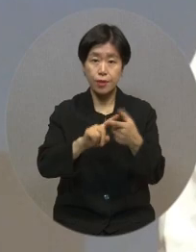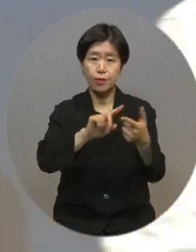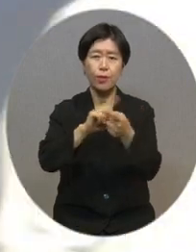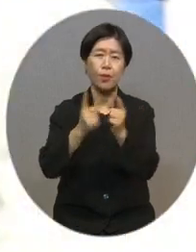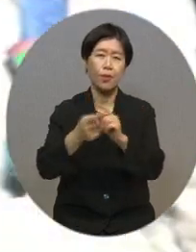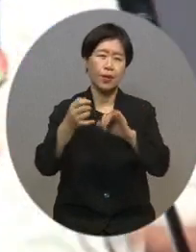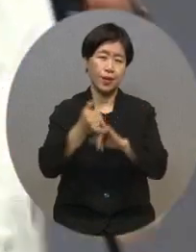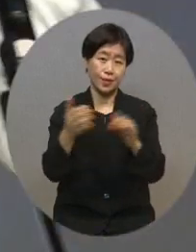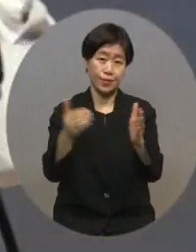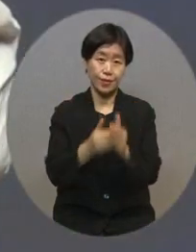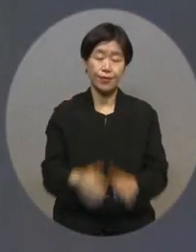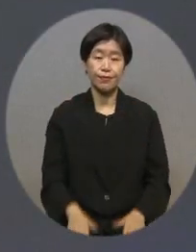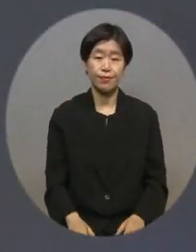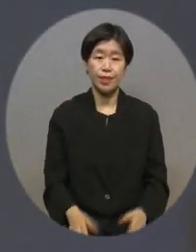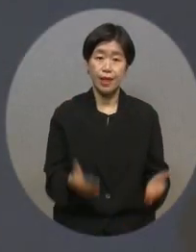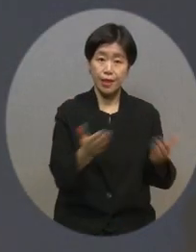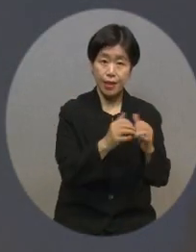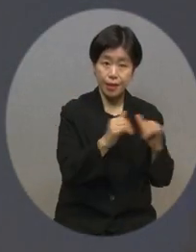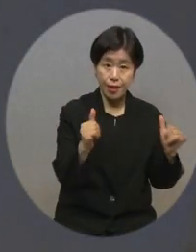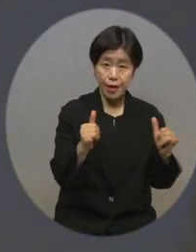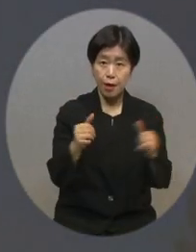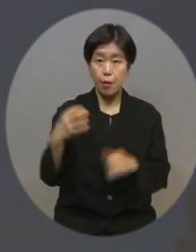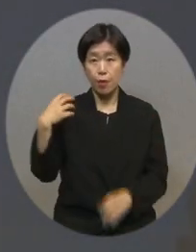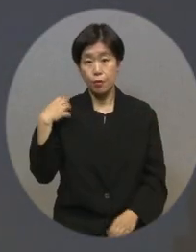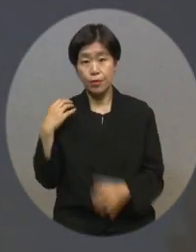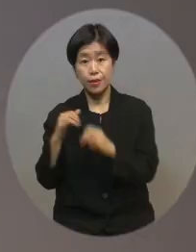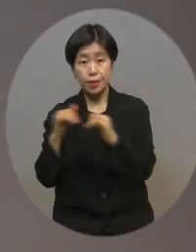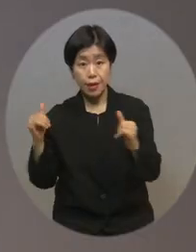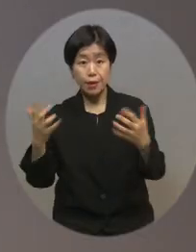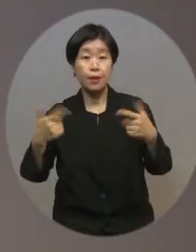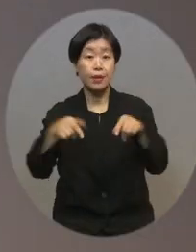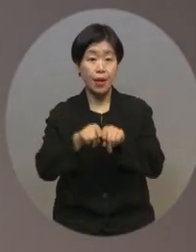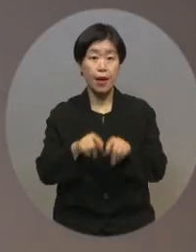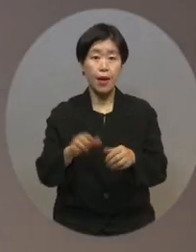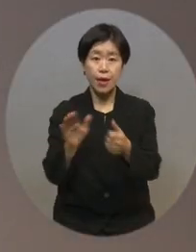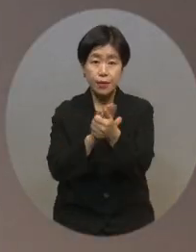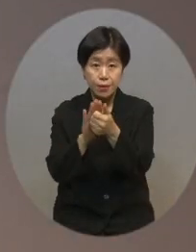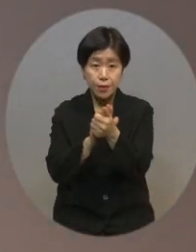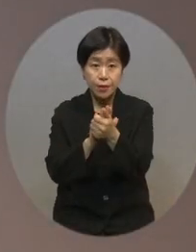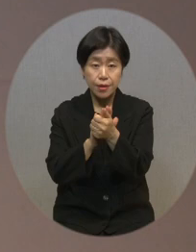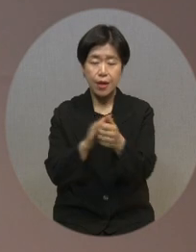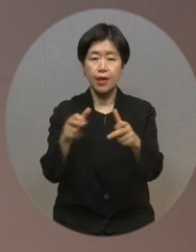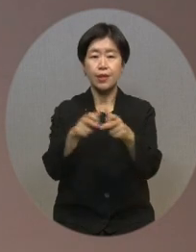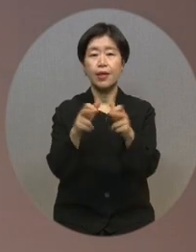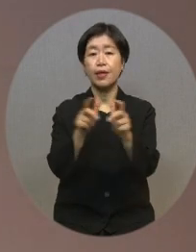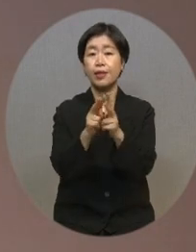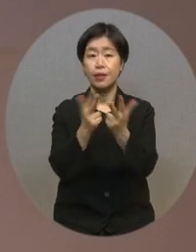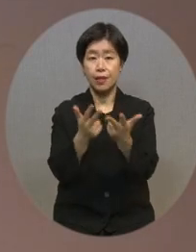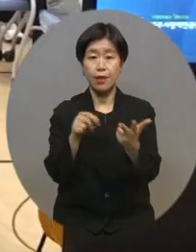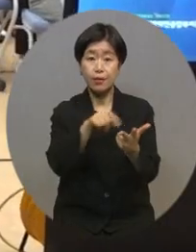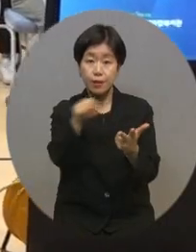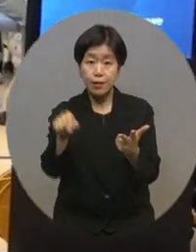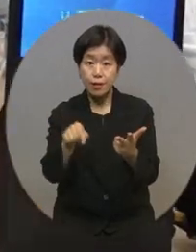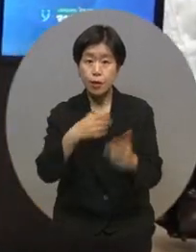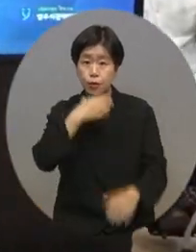복지관 종사자들과 관계자들은 전문성 기반의 서비스로 장애인 당사자는 핵심 가치인